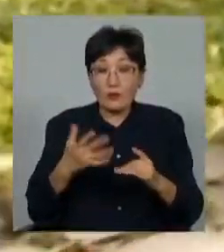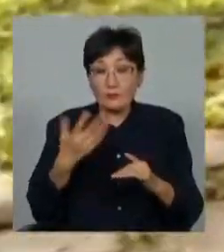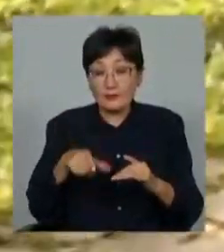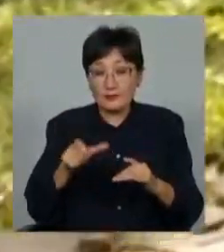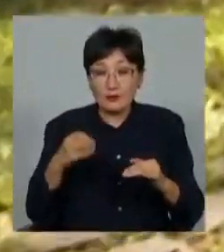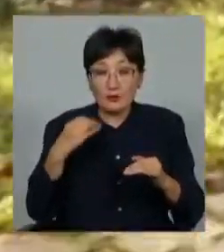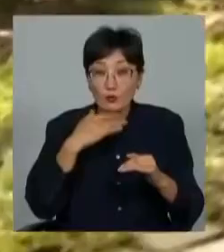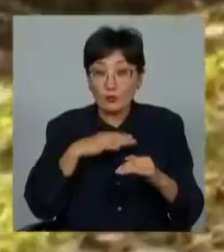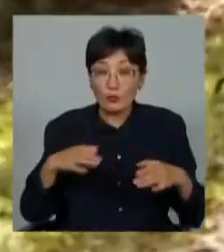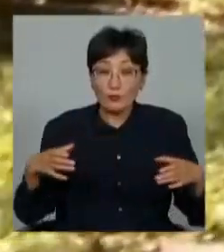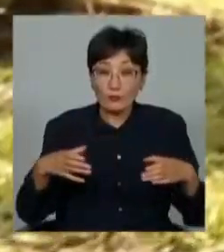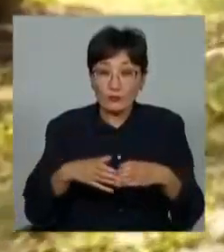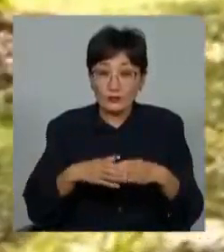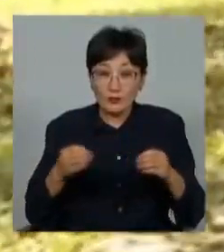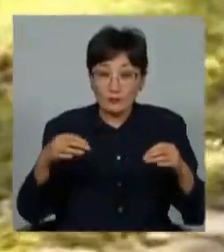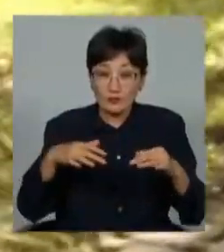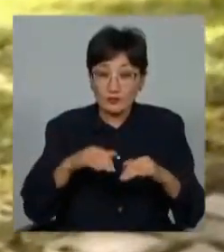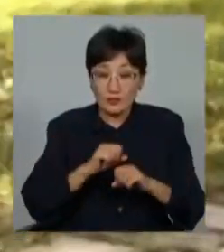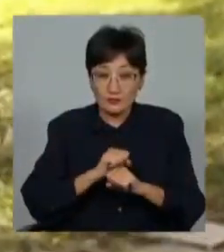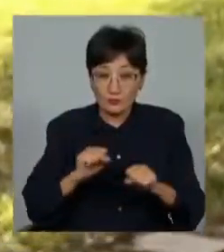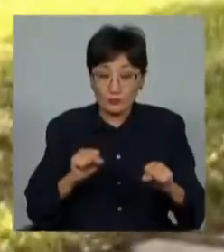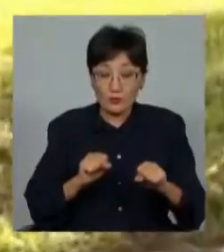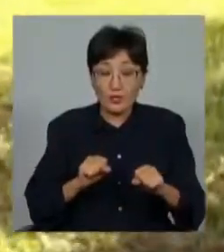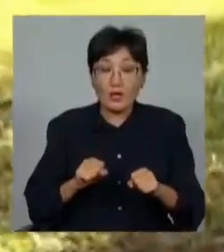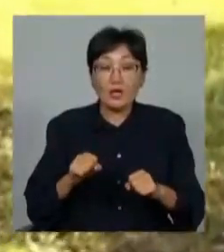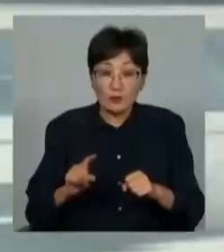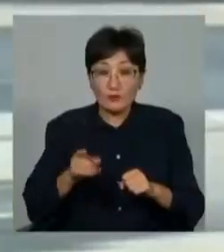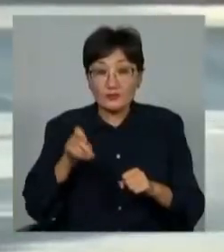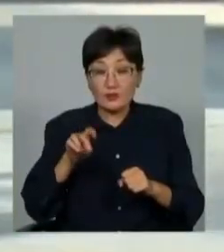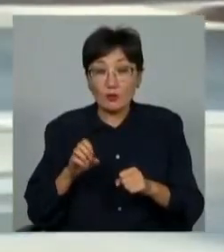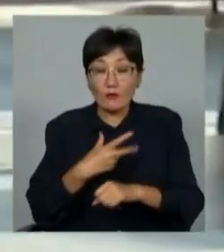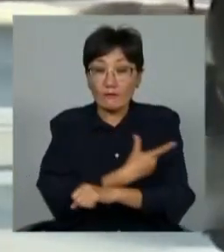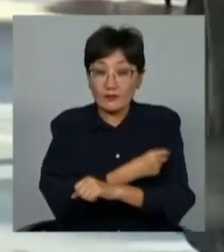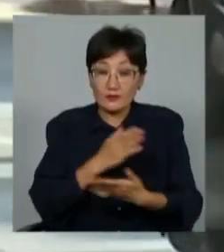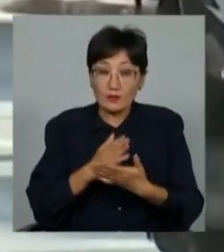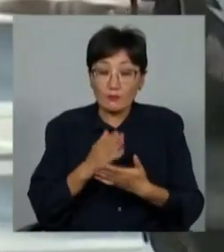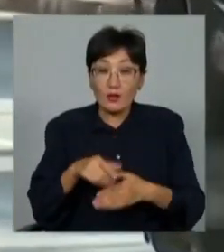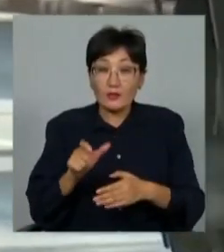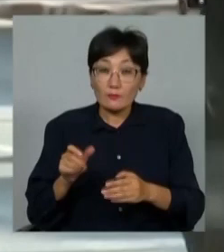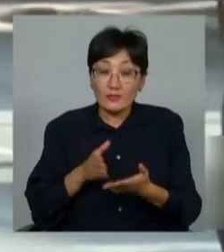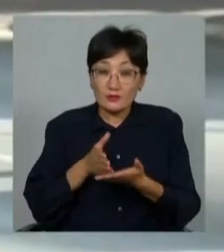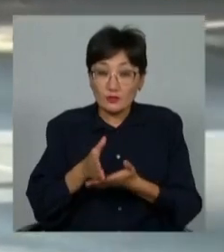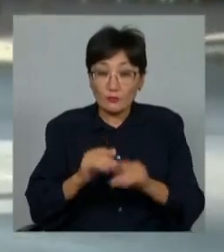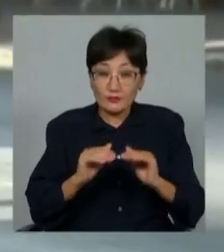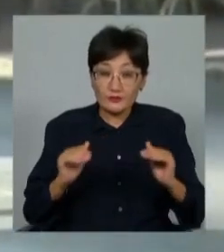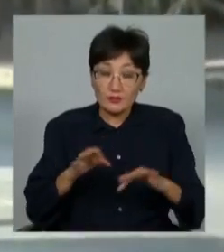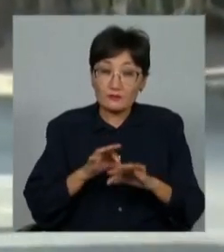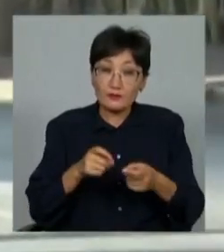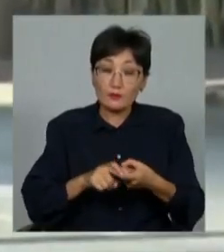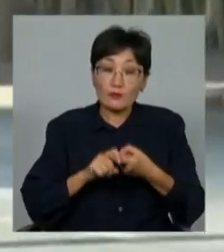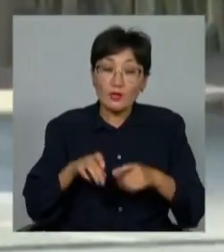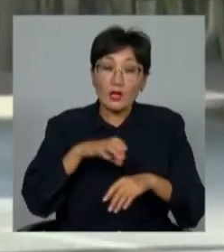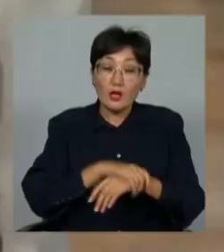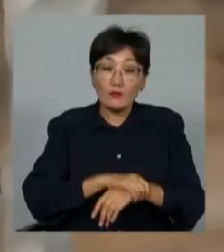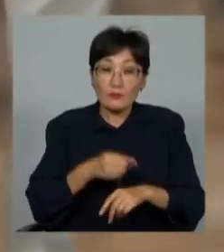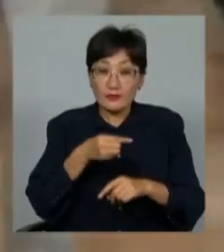көп топтарға жиналуға тыйым салынды. Ал Израильде енді синагогаға вакцина алғандарды ғана кіргізеді. Балалардың коронавирус анықтайтын